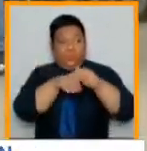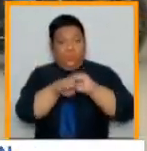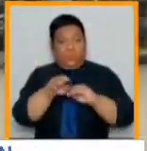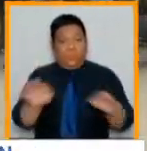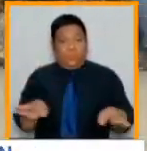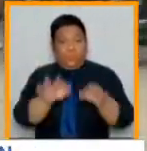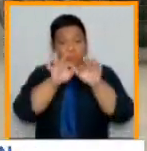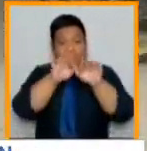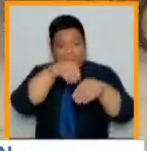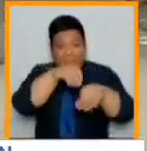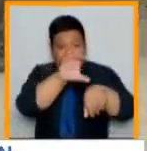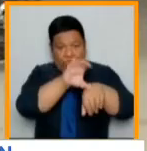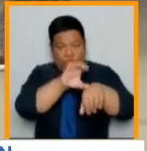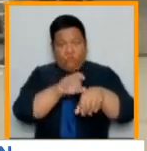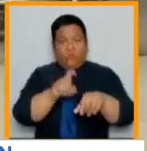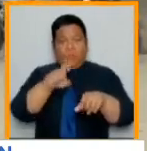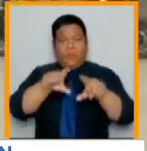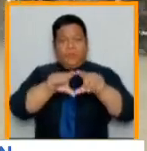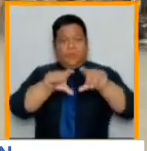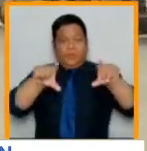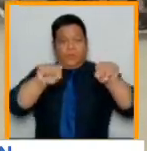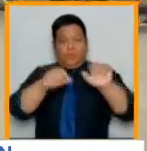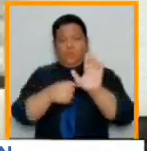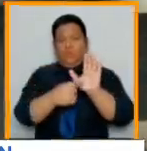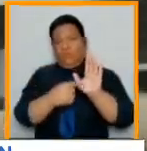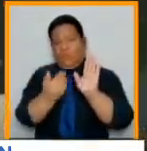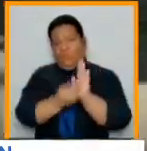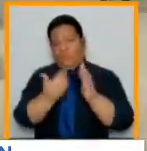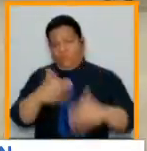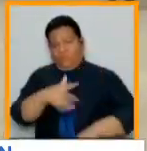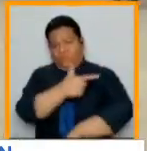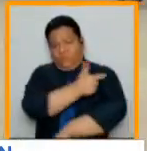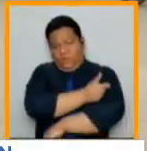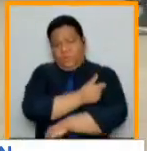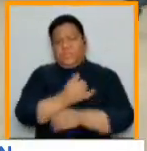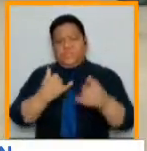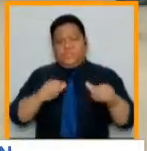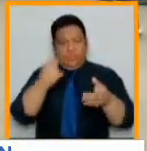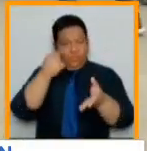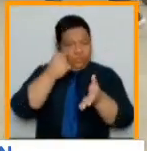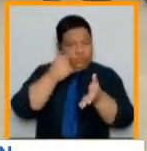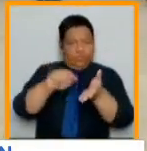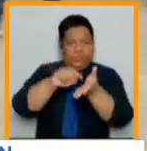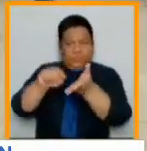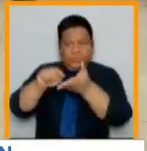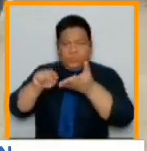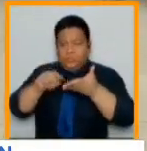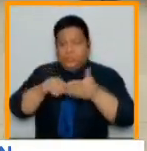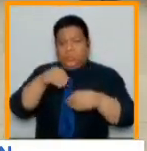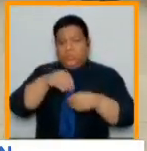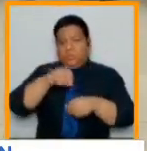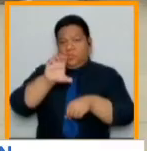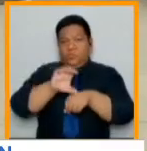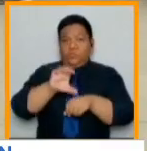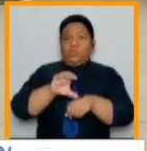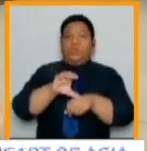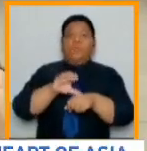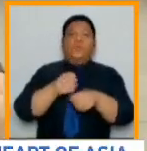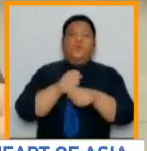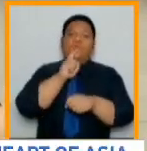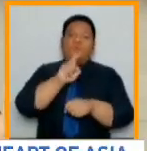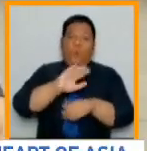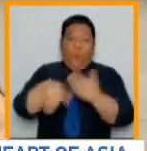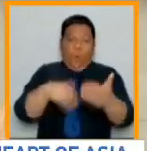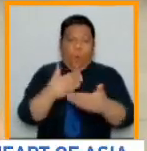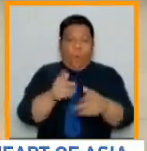ay vaccination card. Dahil may random check na ginagawa yung management ng Baclaran Church para masiguro na vaccinated yung mga nasa